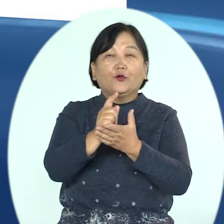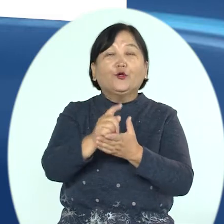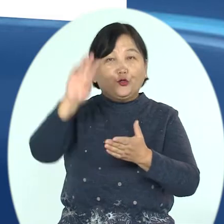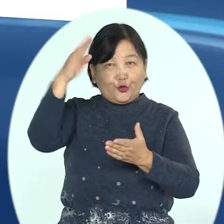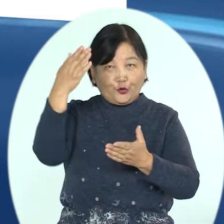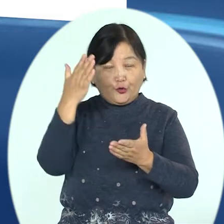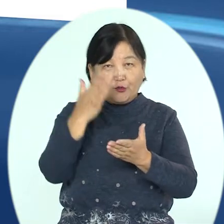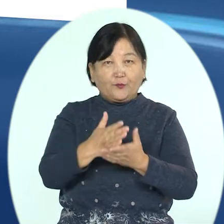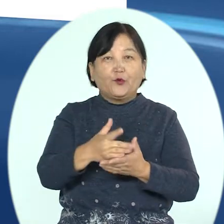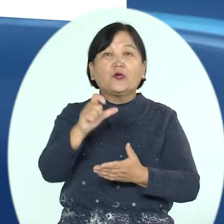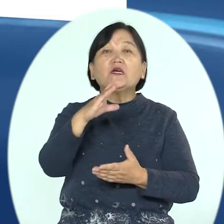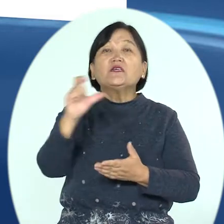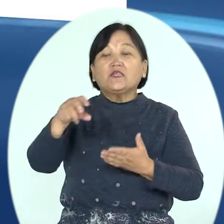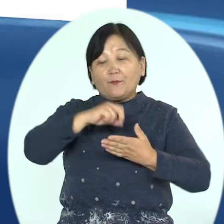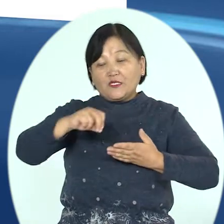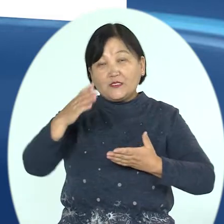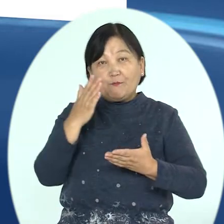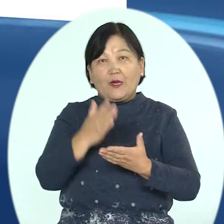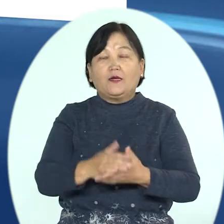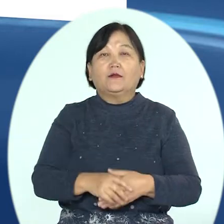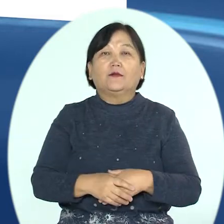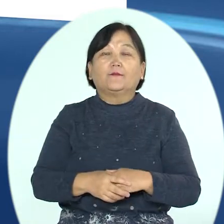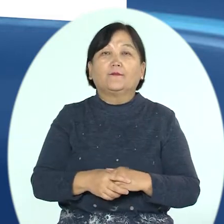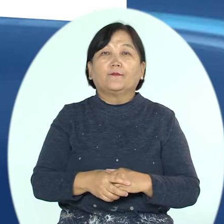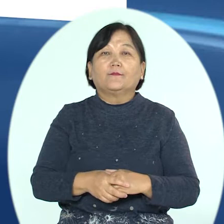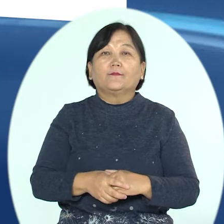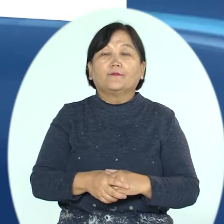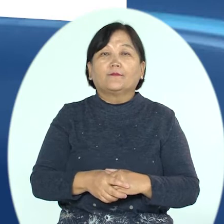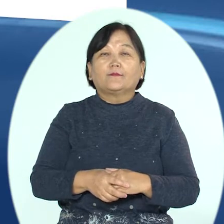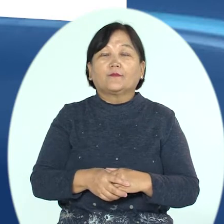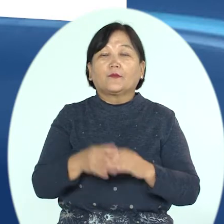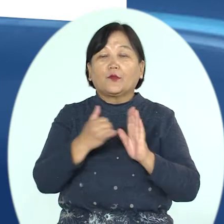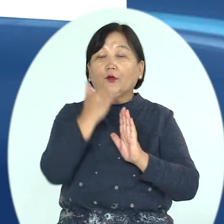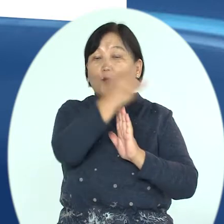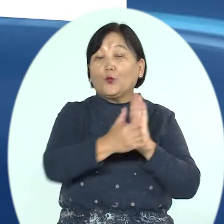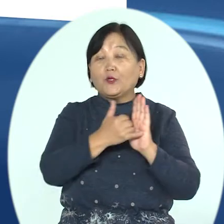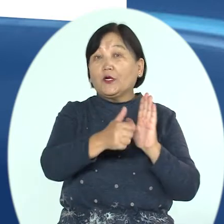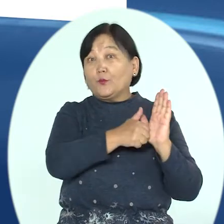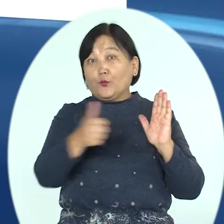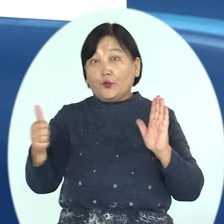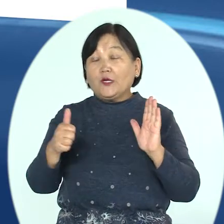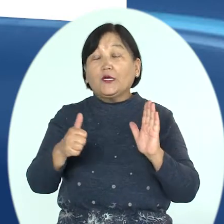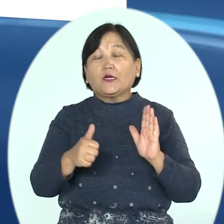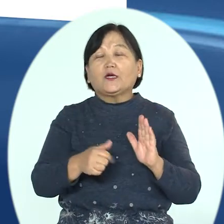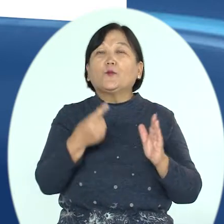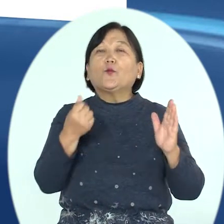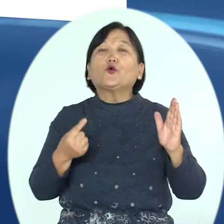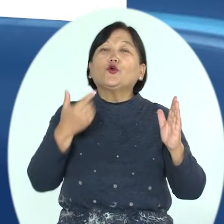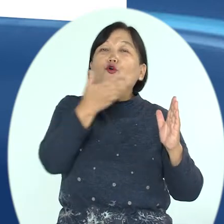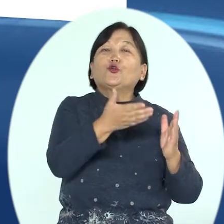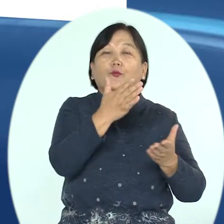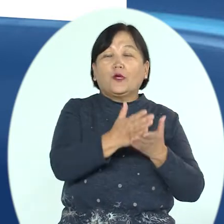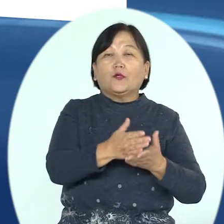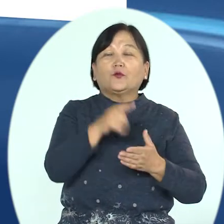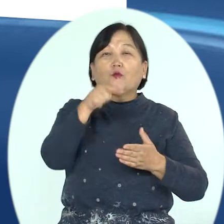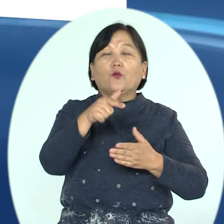гэдэг. За ингээд оюутны хөгжлийн зээлд бол улирал улирлаар бол олгодог. Тухайн улирал судалсан